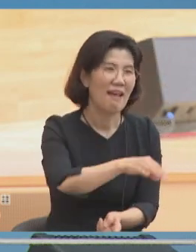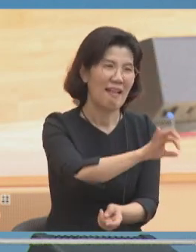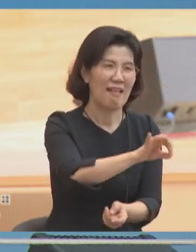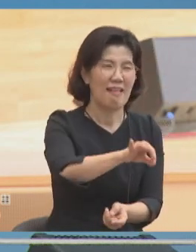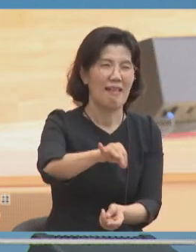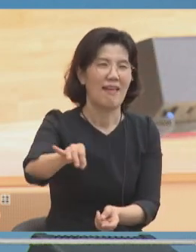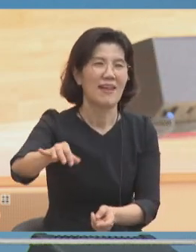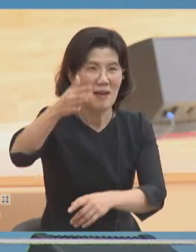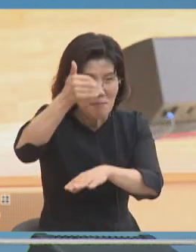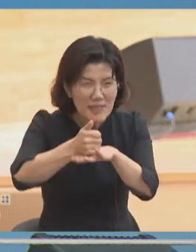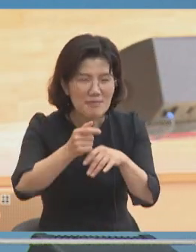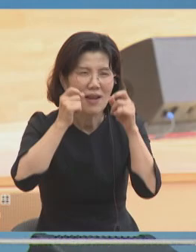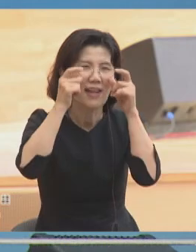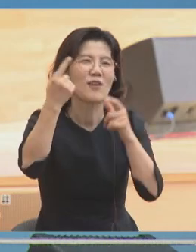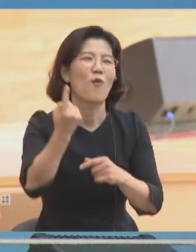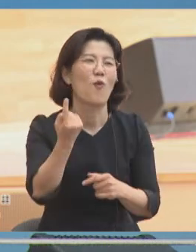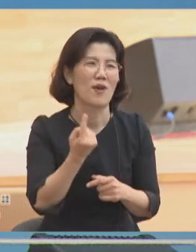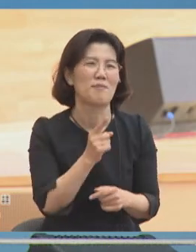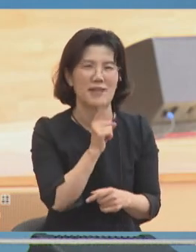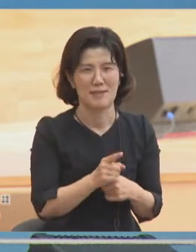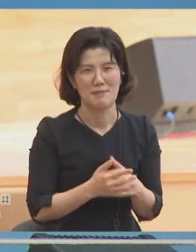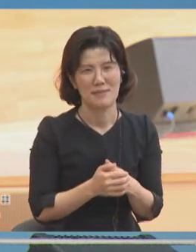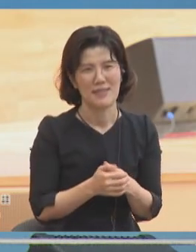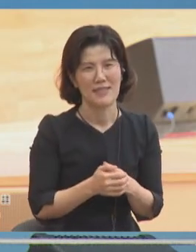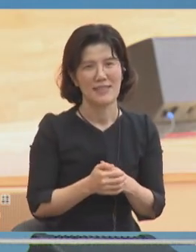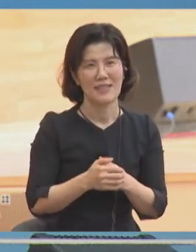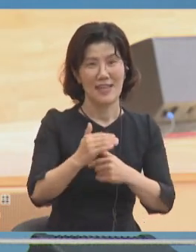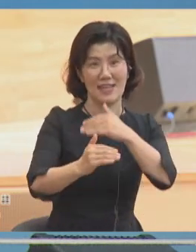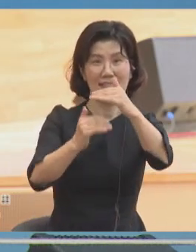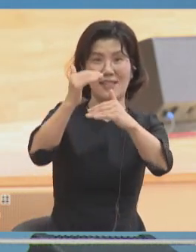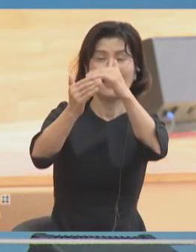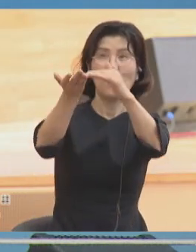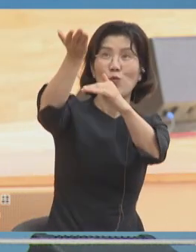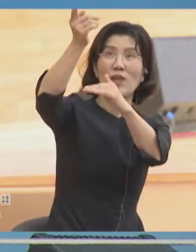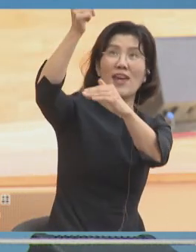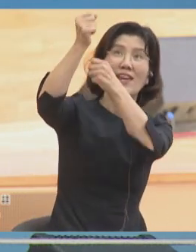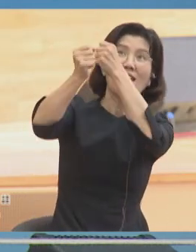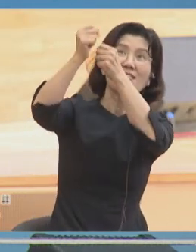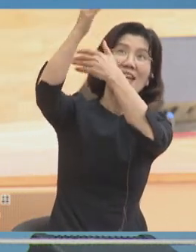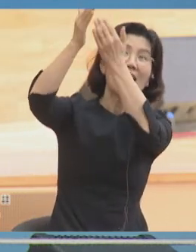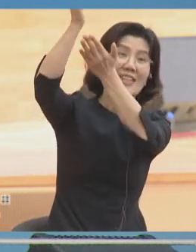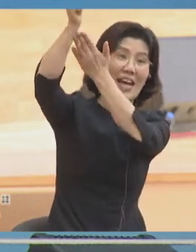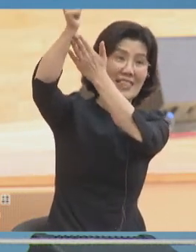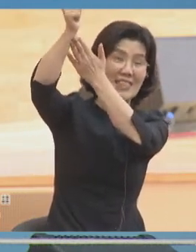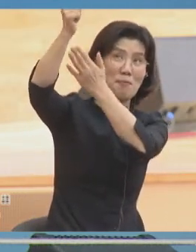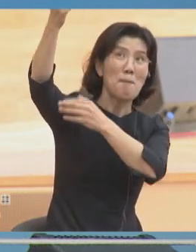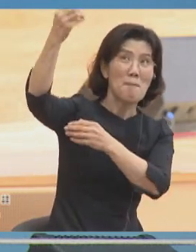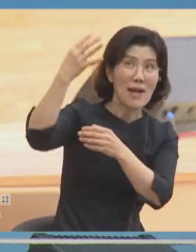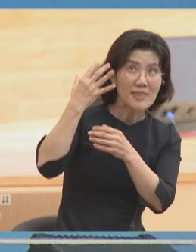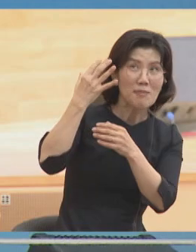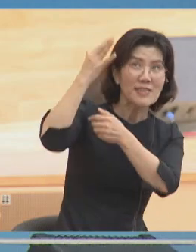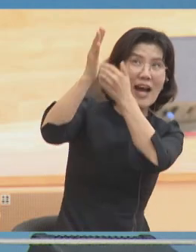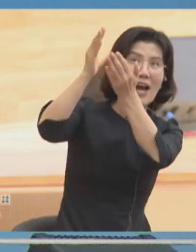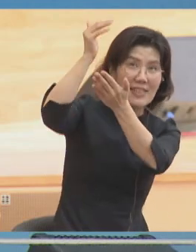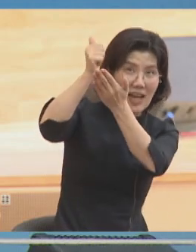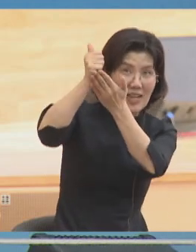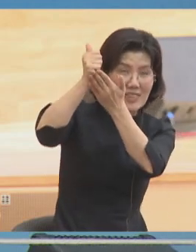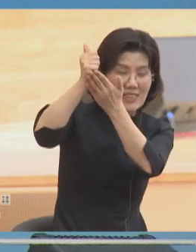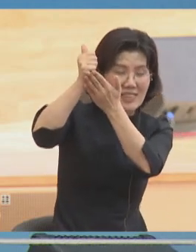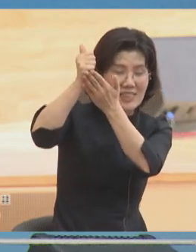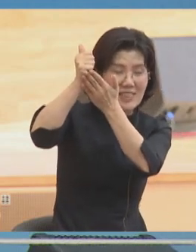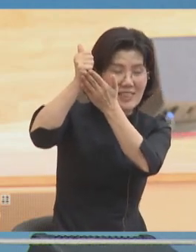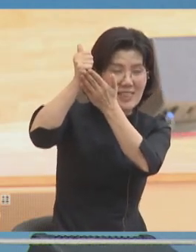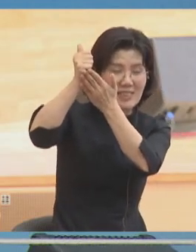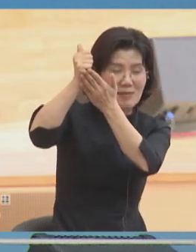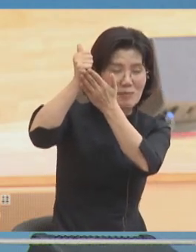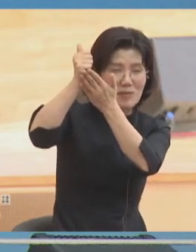것을 깨닫게 된다는 것입니다 바로 사닥다리 위에 계신 하나님 거기서 말씀하시는 하나님을 보고들은 야곱이 그렇게